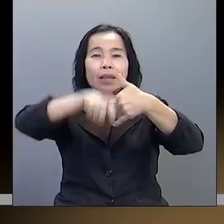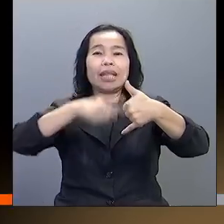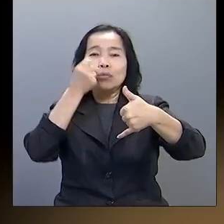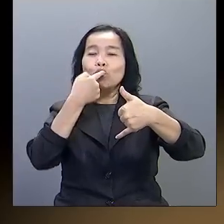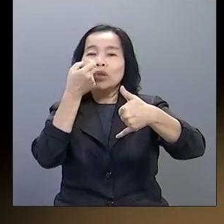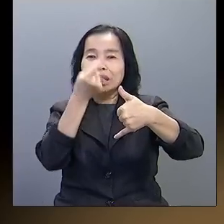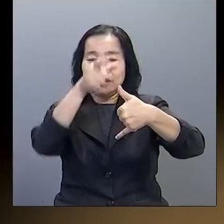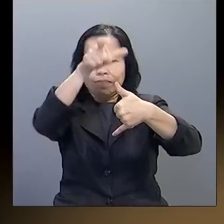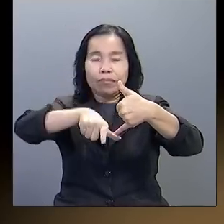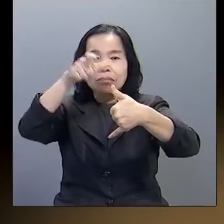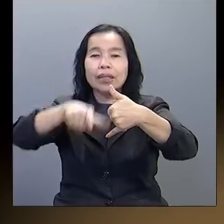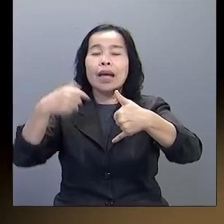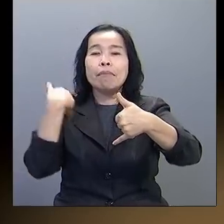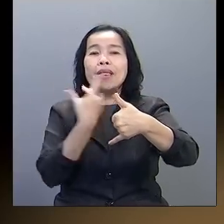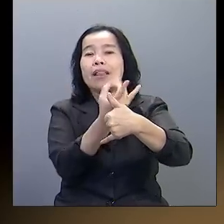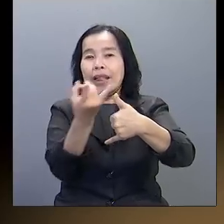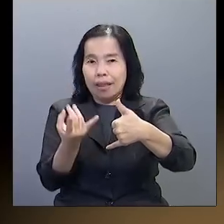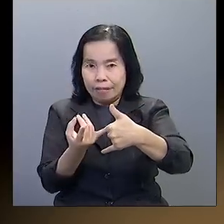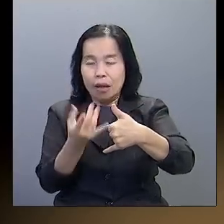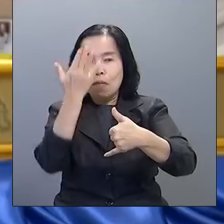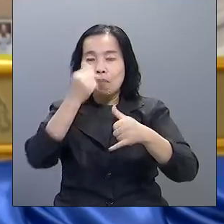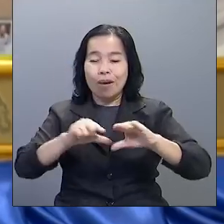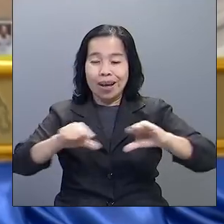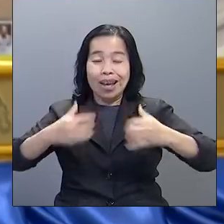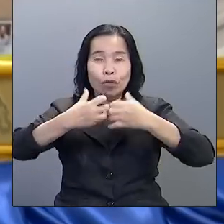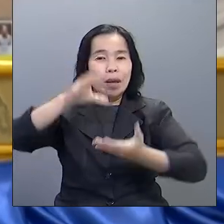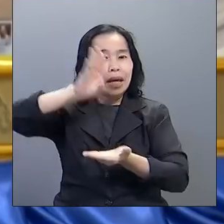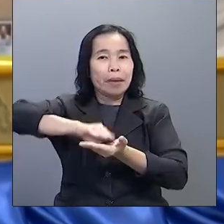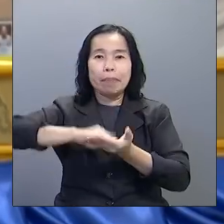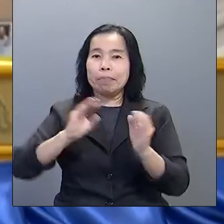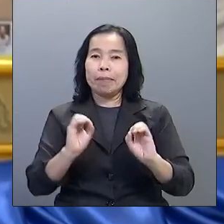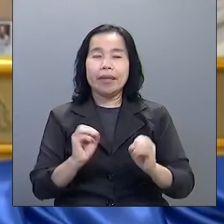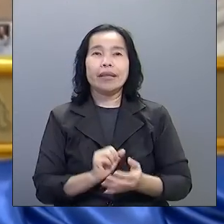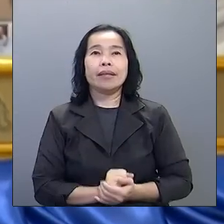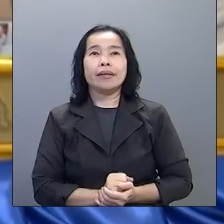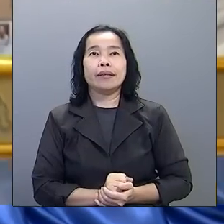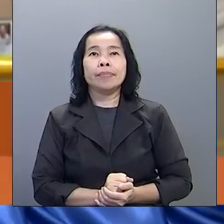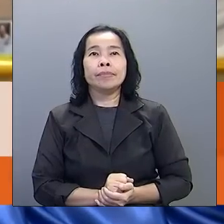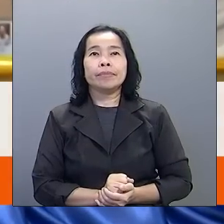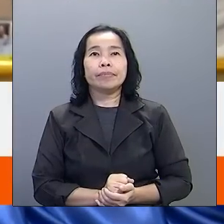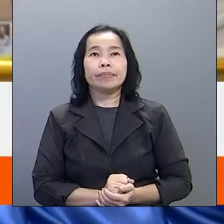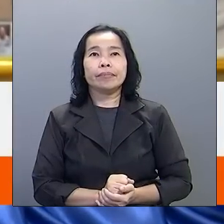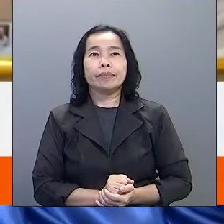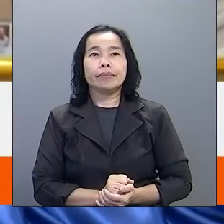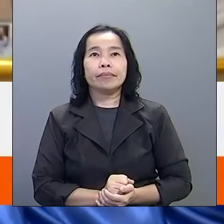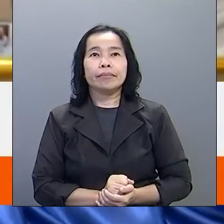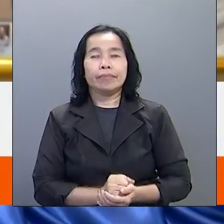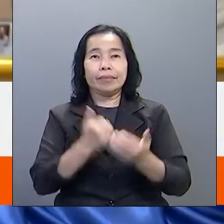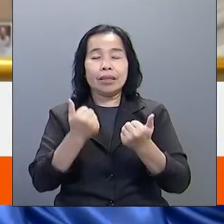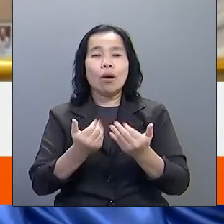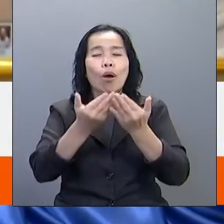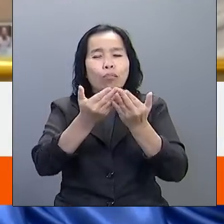ำตอบว่าเกิดอะไรขึ้นบนเรือค่ะ ในรายละเอียดที่เป็นข้อเท็จจริงไม่ว่าจะเป็นสาเหตุของเรือจ